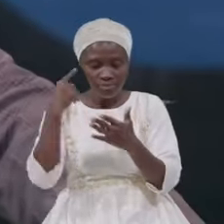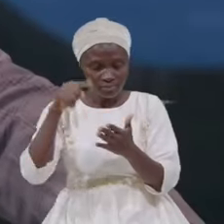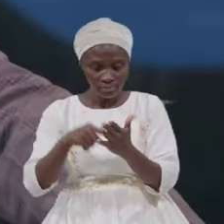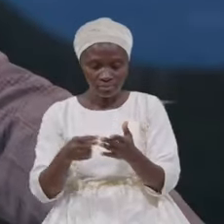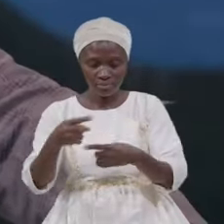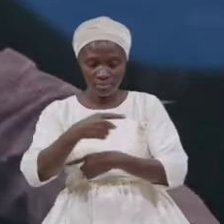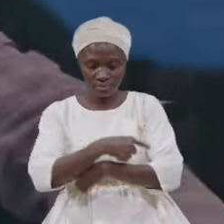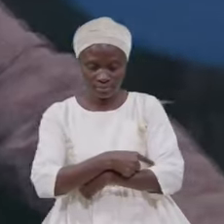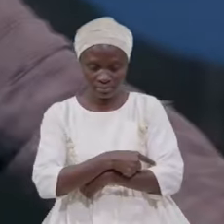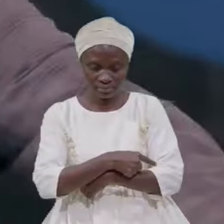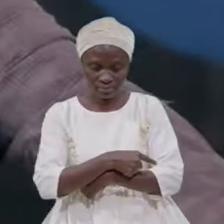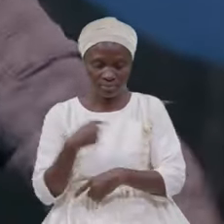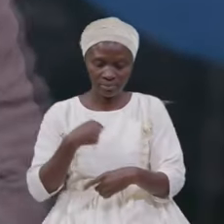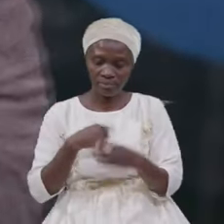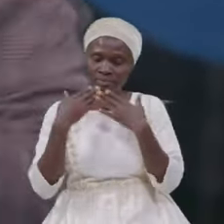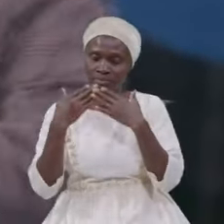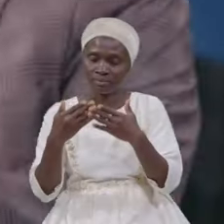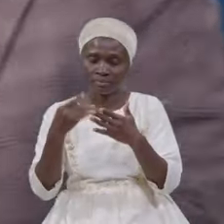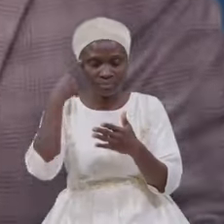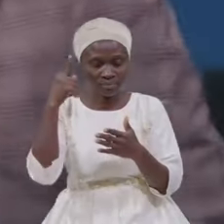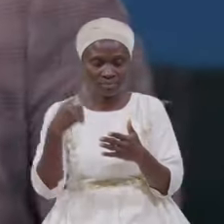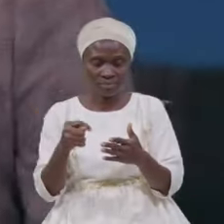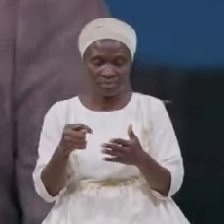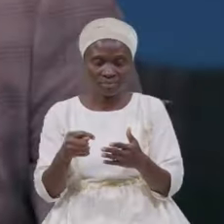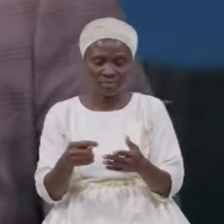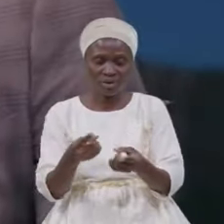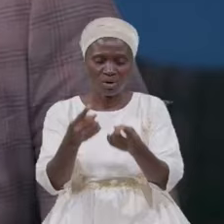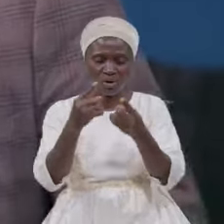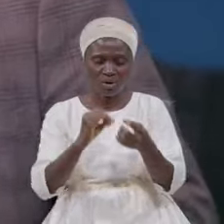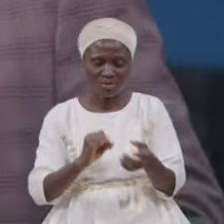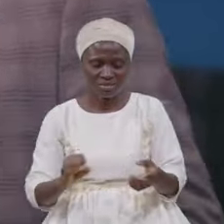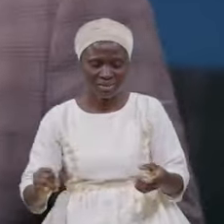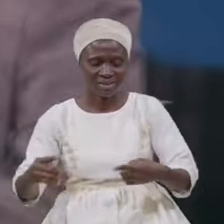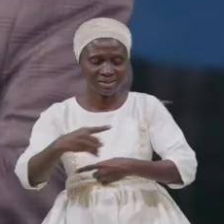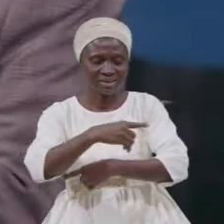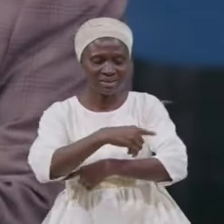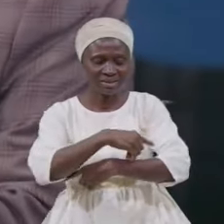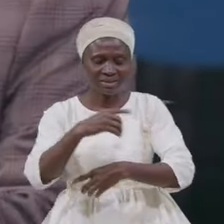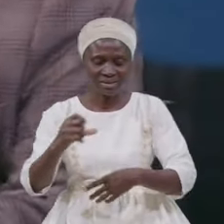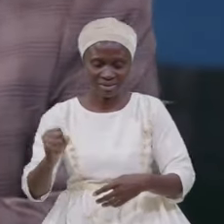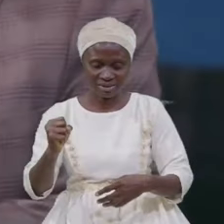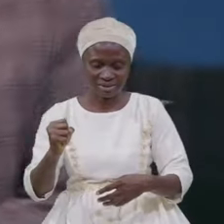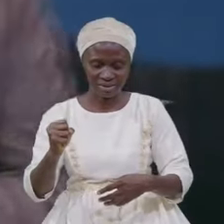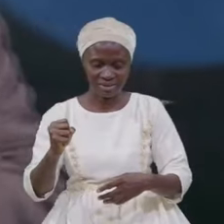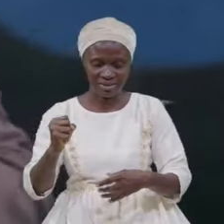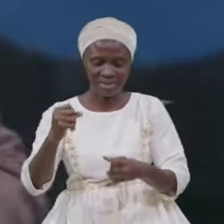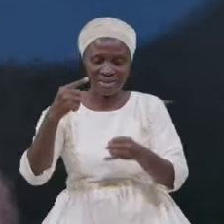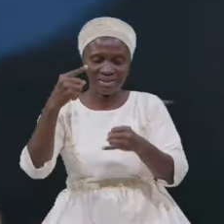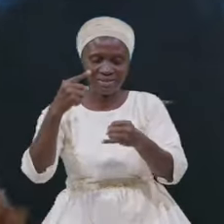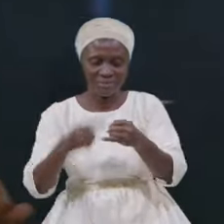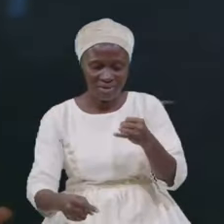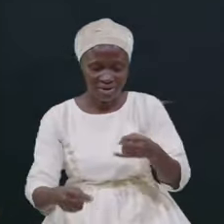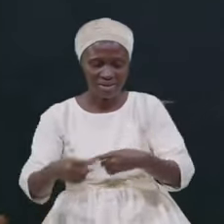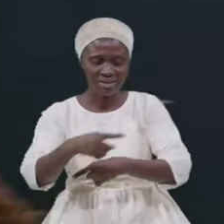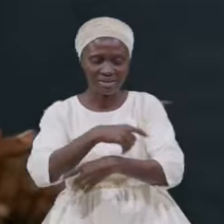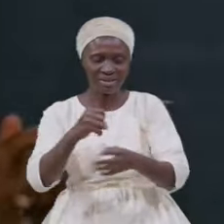te remercions pour les jours qui viennent. Merci pour le dernier jour qui finalement viendra. Seigneur,